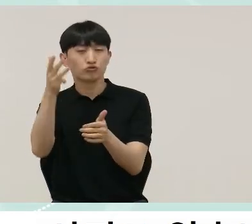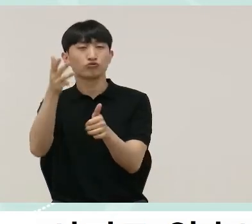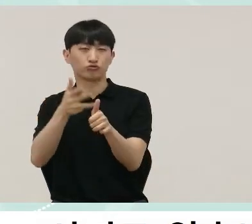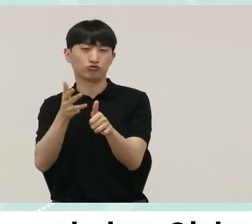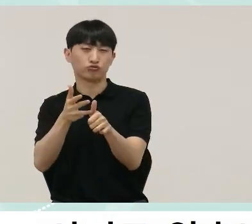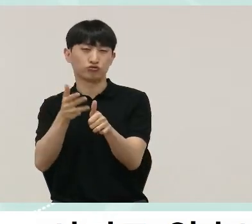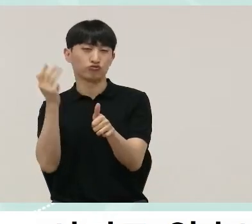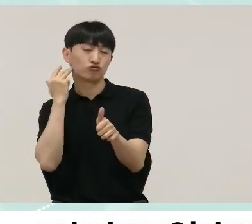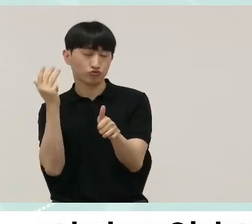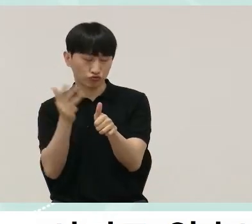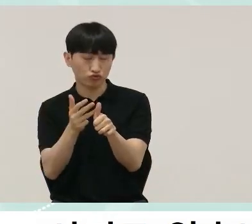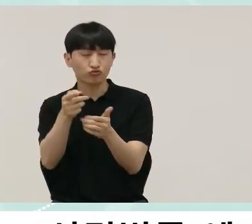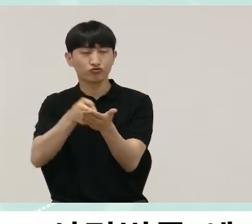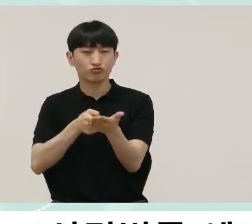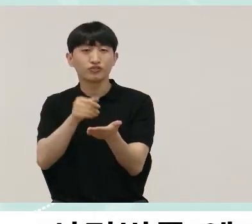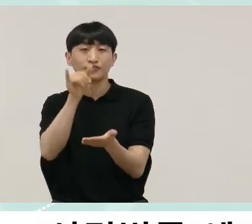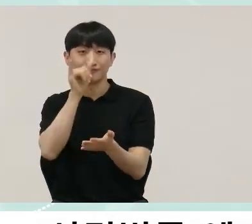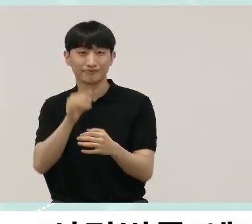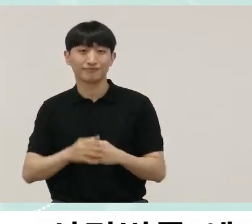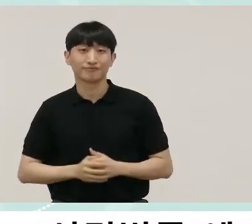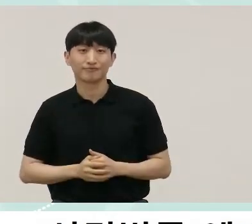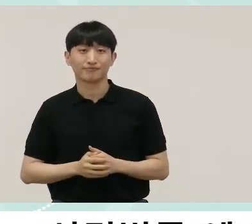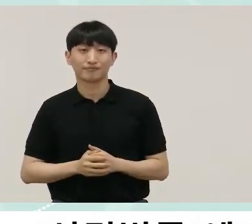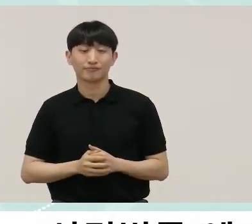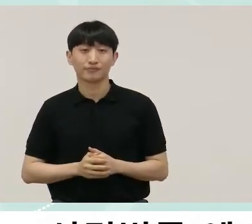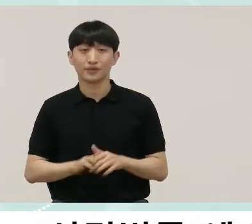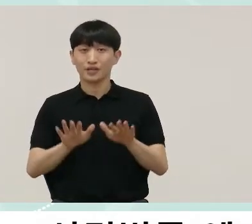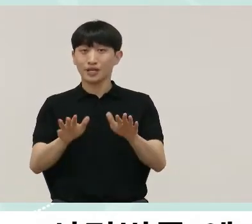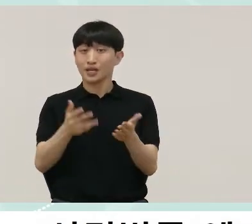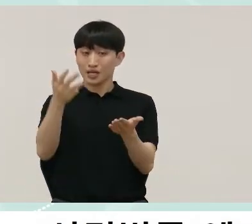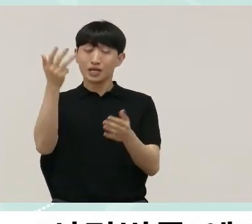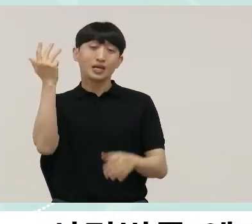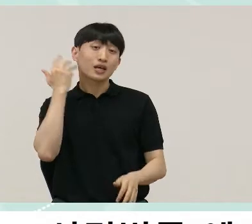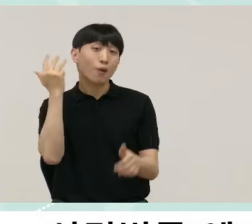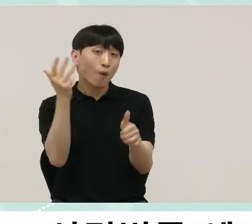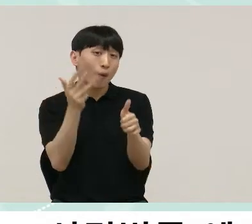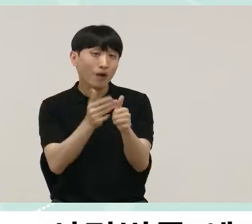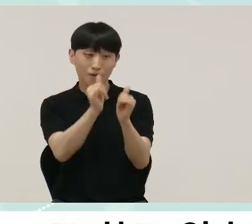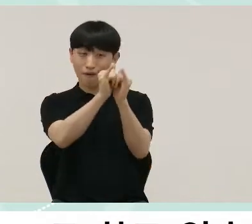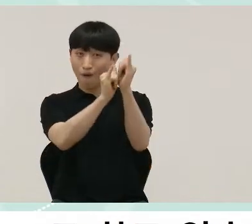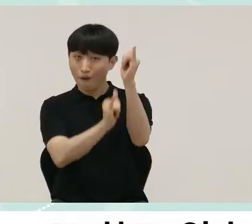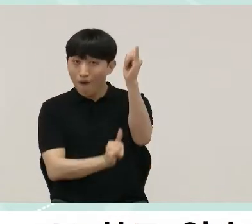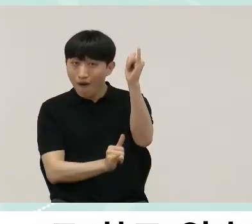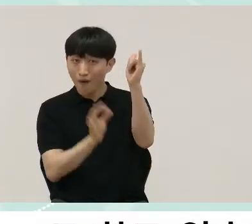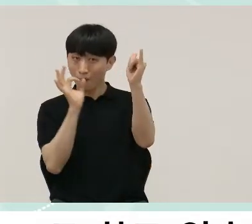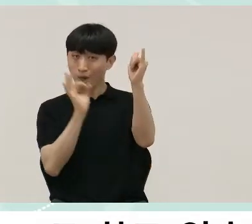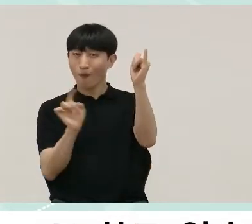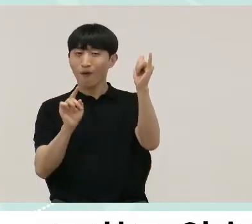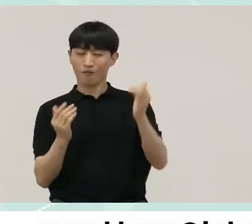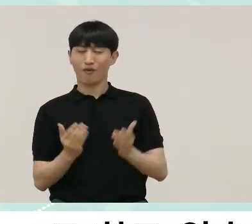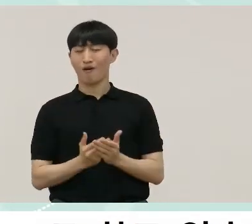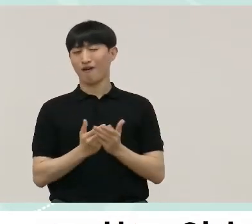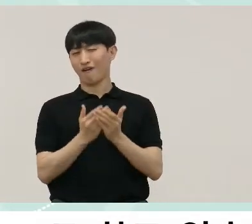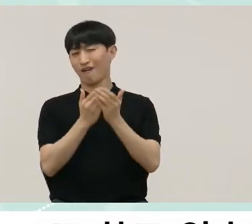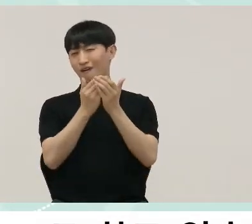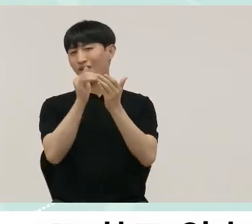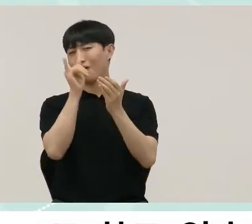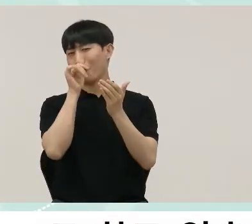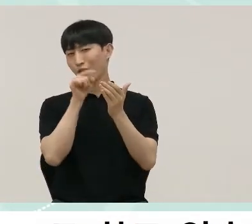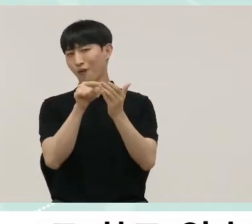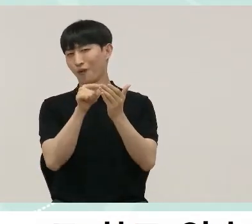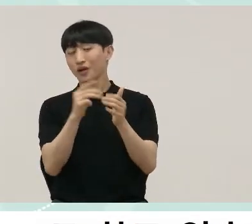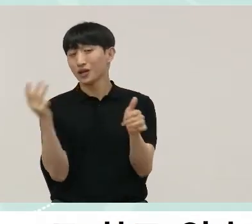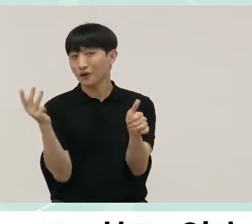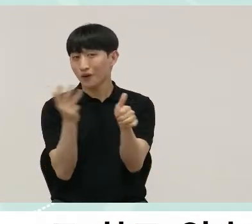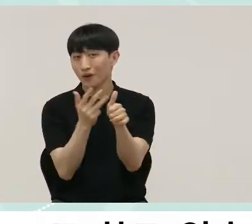있습니다. 이렇게 인공화호의 역사들이 무궁한 발전을 하고 있고 그 이야기는 곧 인공화호의 혜택을